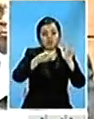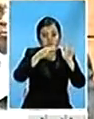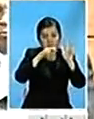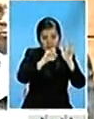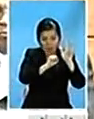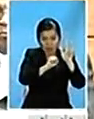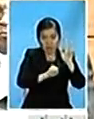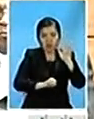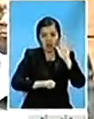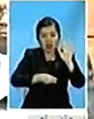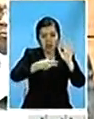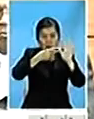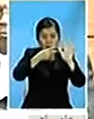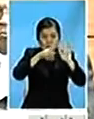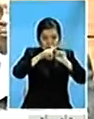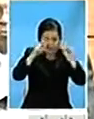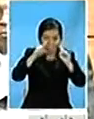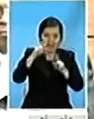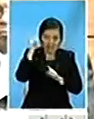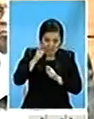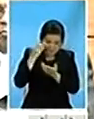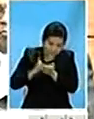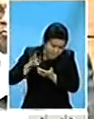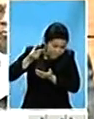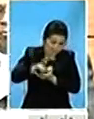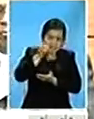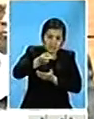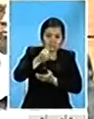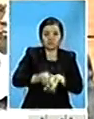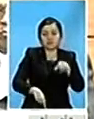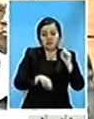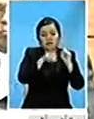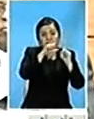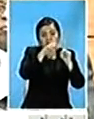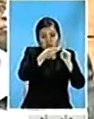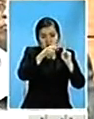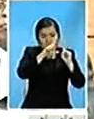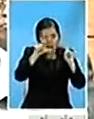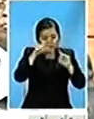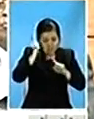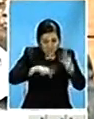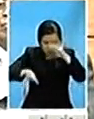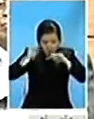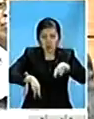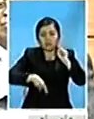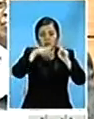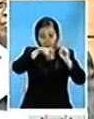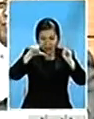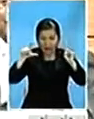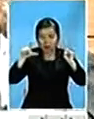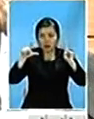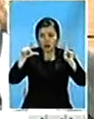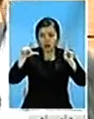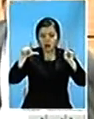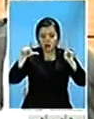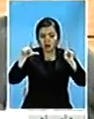ล้านเท่าที่รับรายงานณวันนี้เนี่ยมีการกู้ยืมและใช้ไปเพียงแค่ 1,000 กว่าล้านครับส่วน